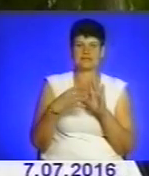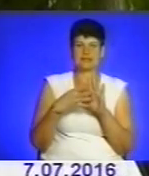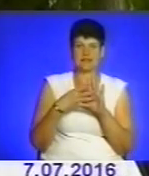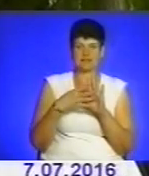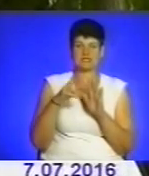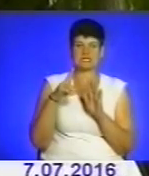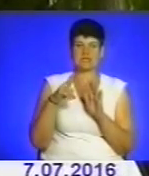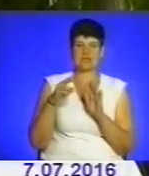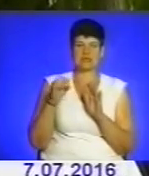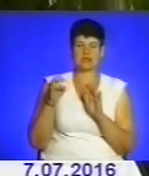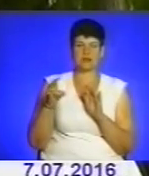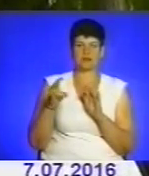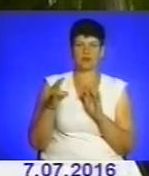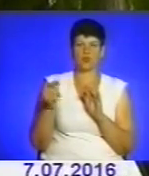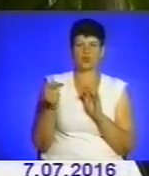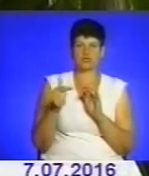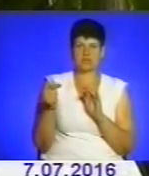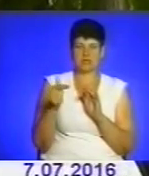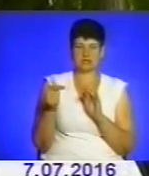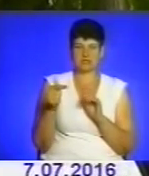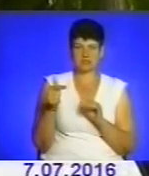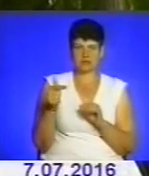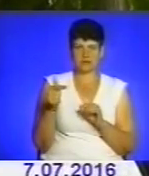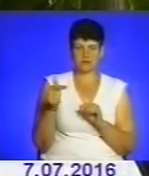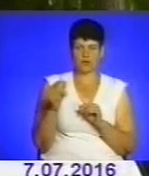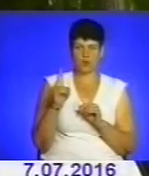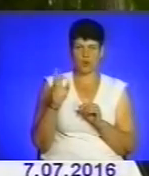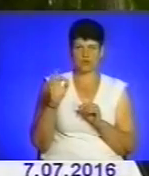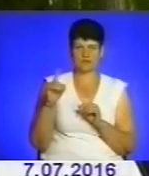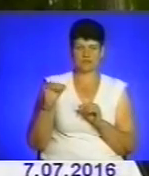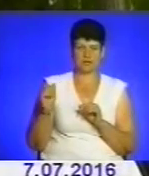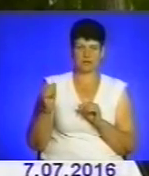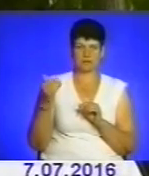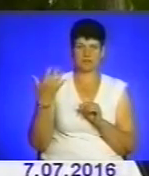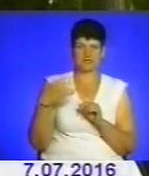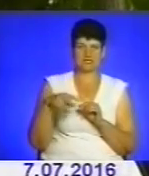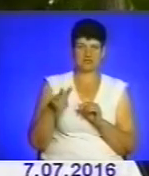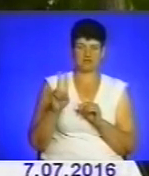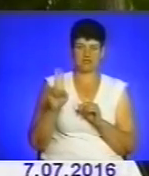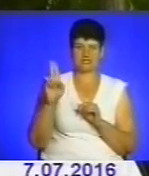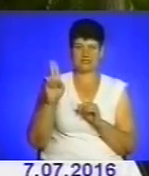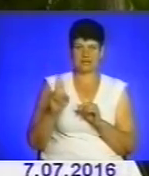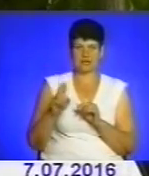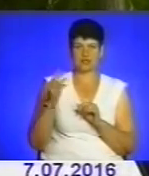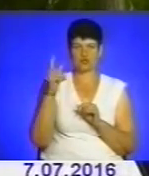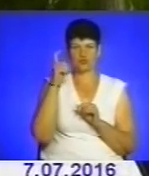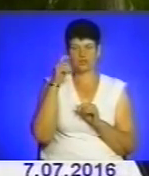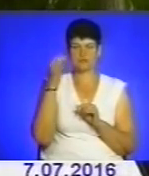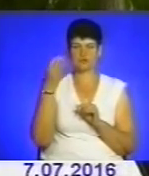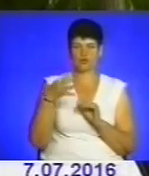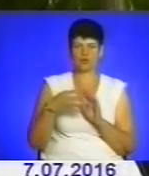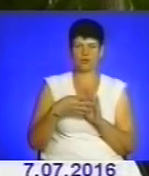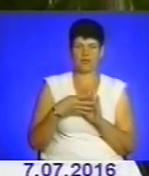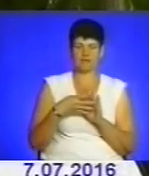центнерів. Гусятинський, Козівський – 52 центнери і Чортківський – 49 центнерів